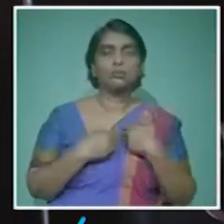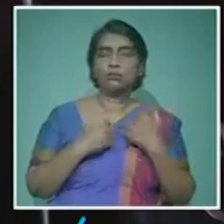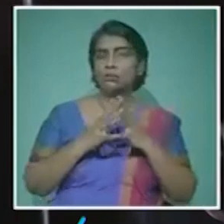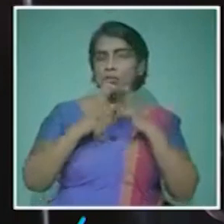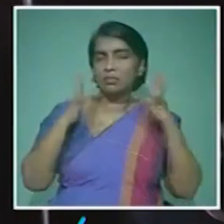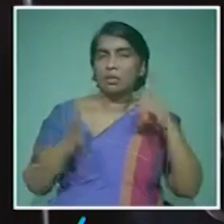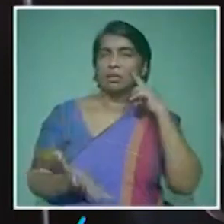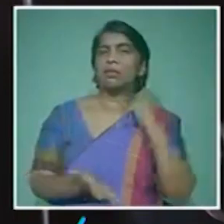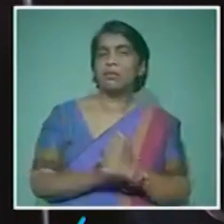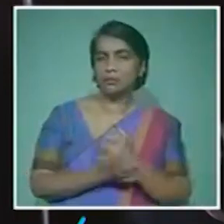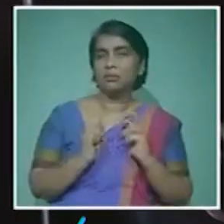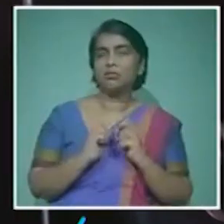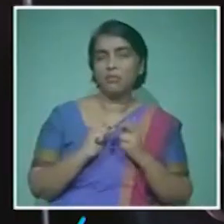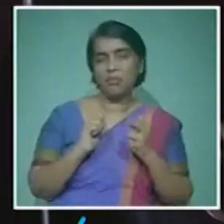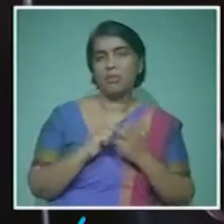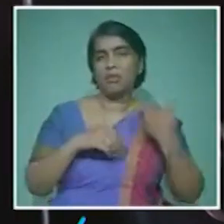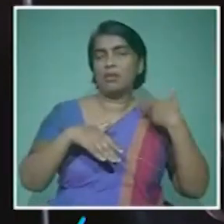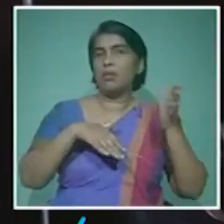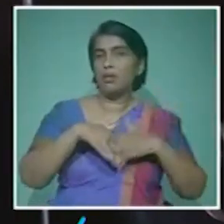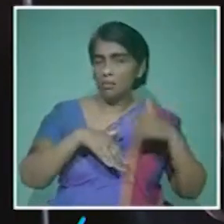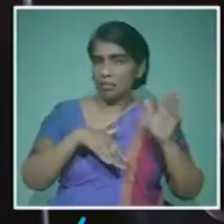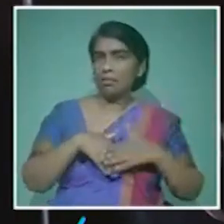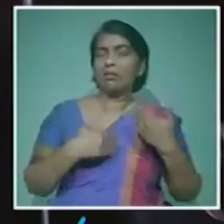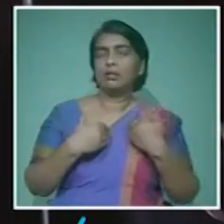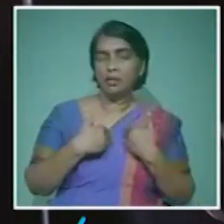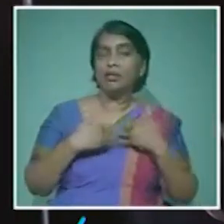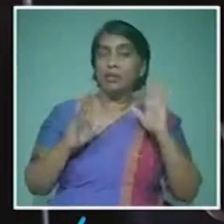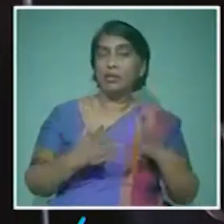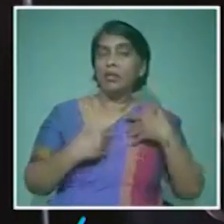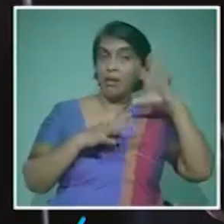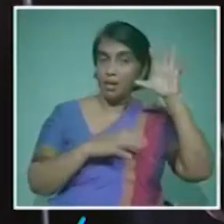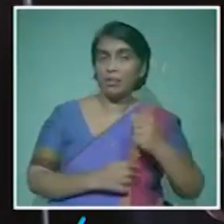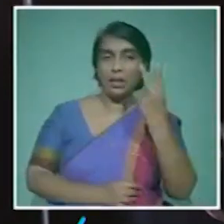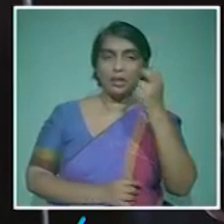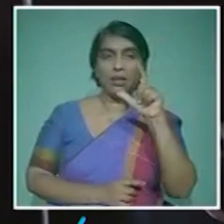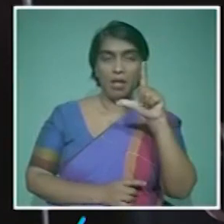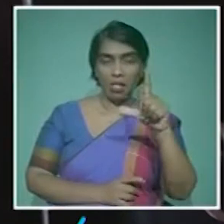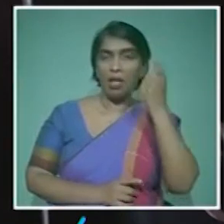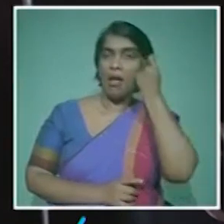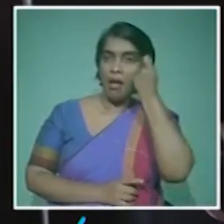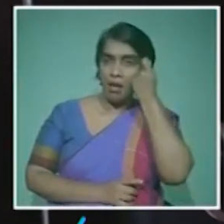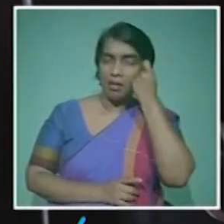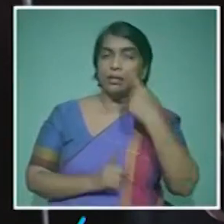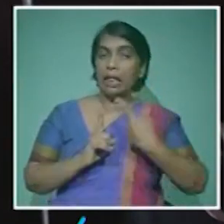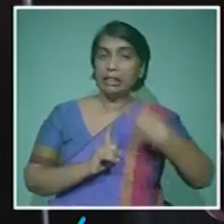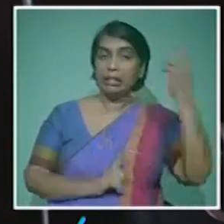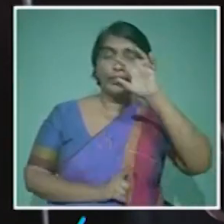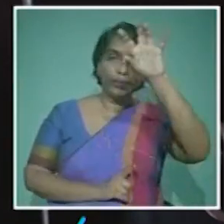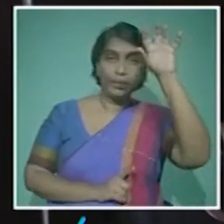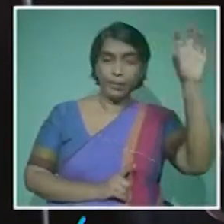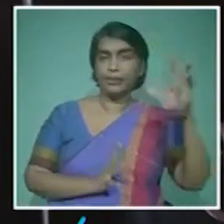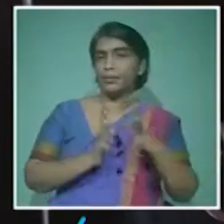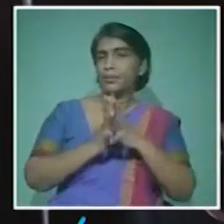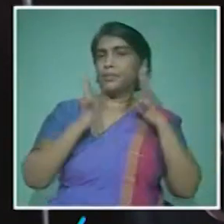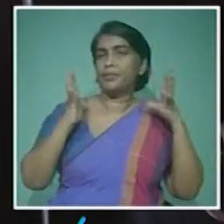ඉතාමත්ම බරපතල විදියට මේකෙන් බැටකන රටක්. ඒ වගේම අපි ගෙනාව 2007 දී යෝජනාවක් මේ දියුණු රටවල්